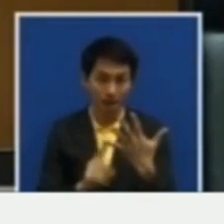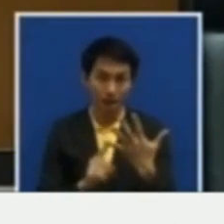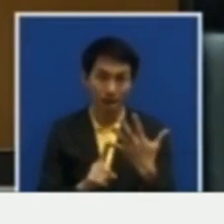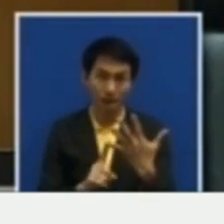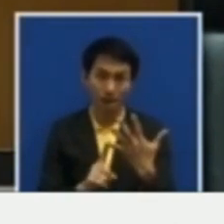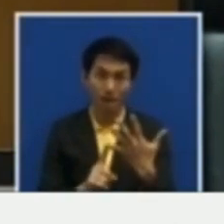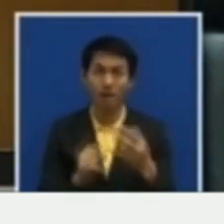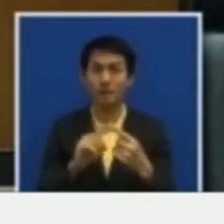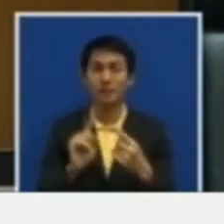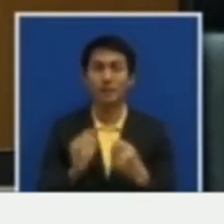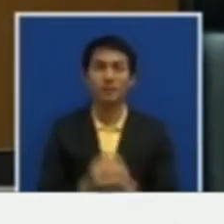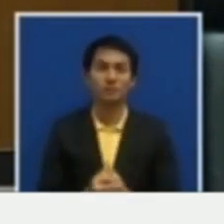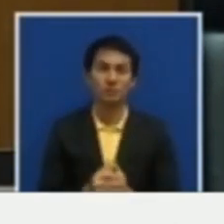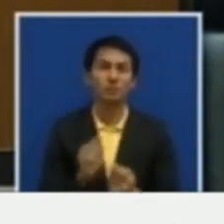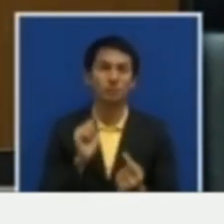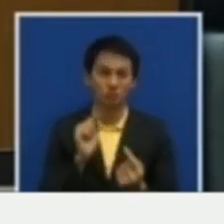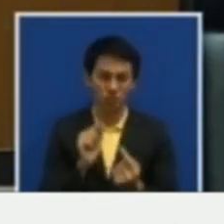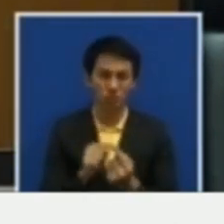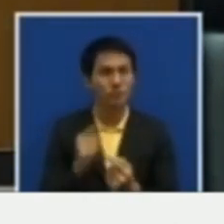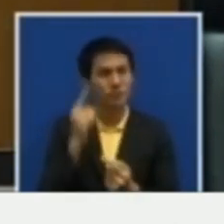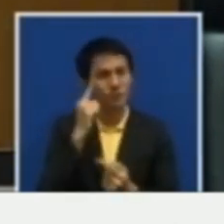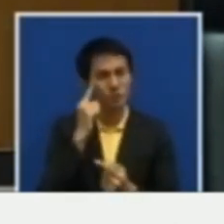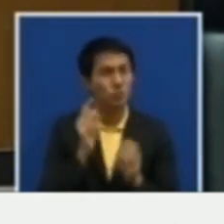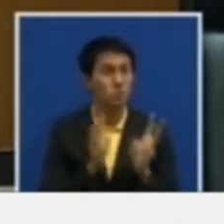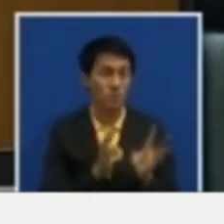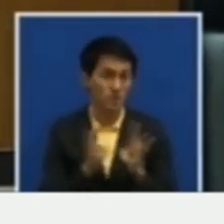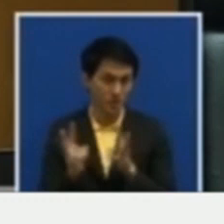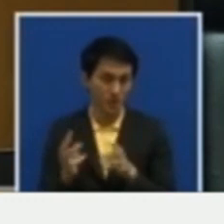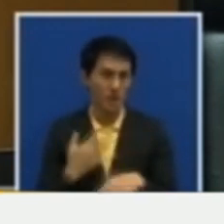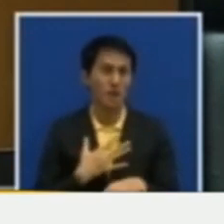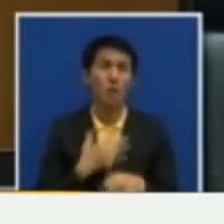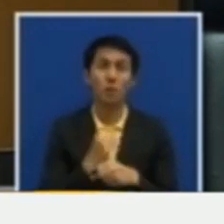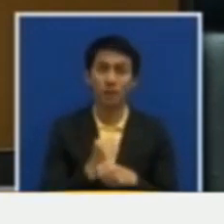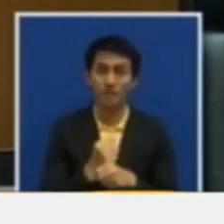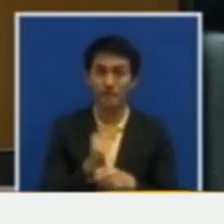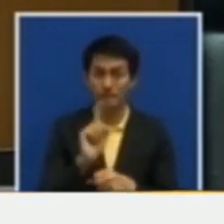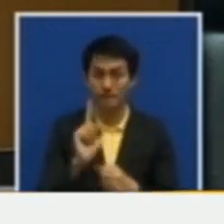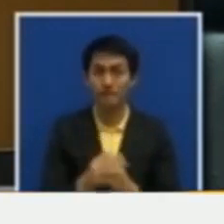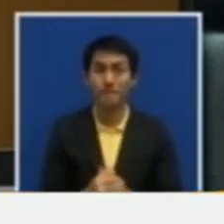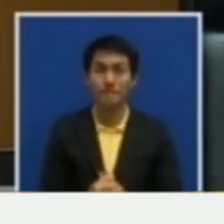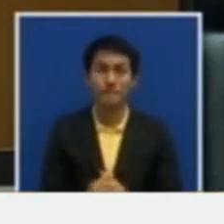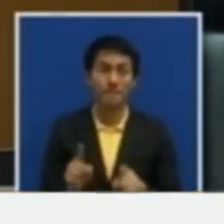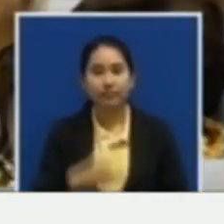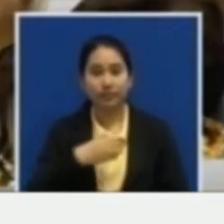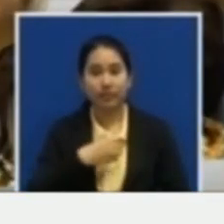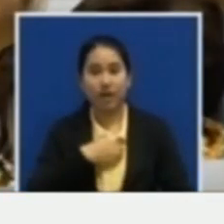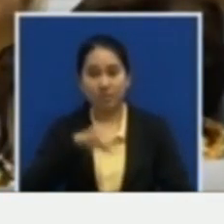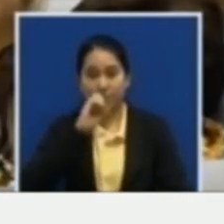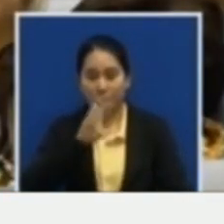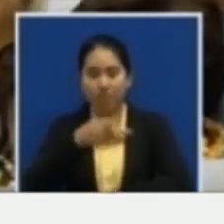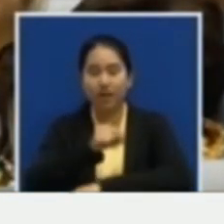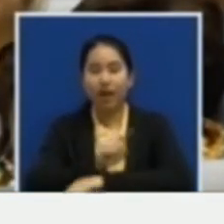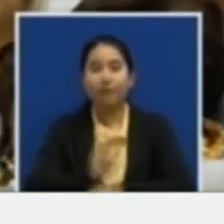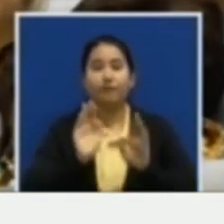อไปนะ นะฮะ ขณะที่คุณกิตติศักดิ์รัตนวราหะก็สวนะฮะก็อภิปรายว่ามีโทรทัศน์ดาวเทียมช่อง1 ที่กำลังจะปิด